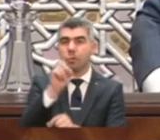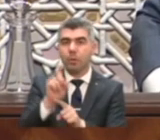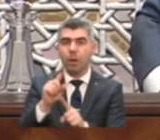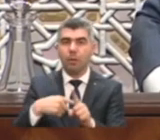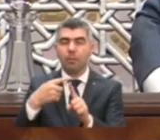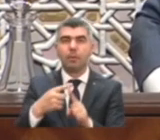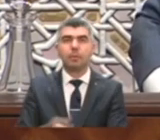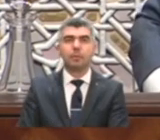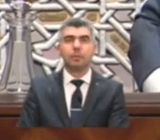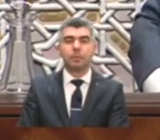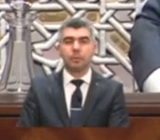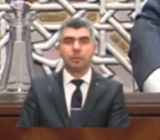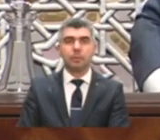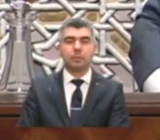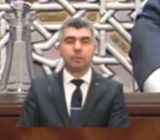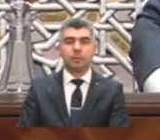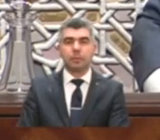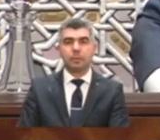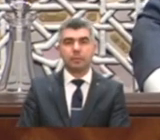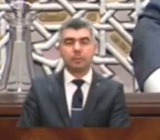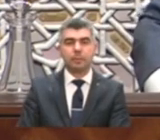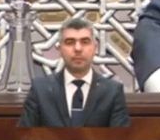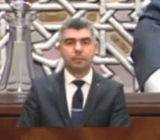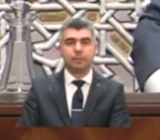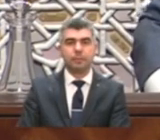اضافي تفضلوا سيدنا المحترم.